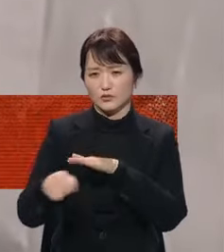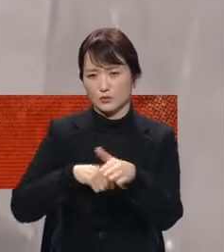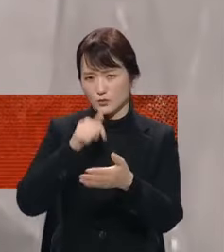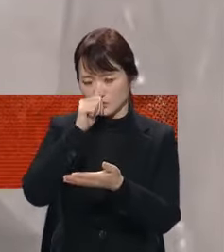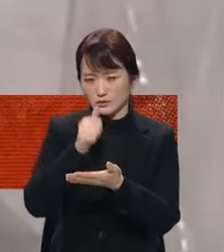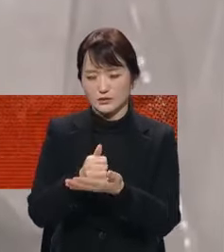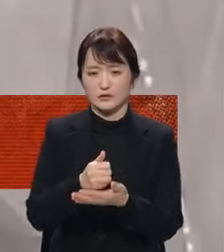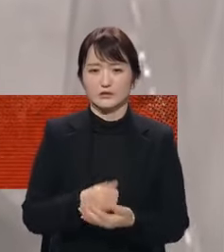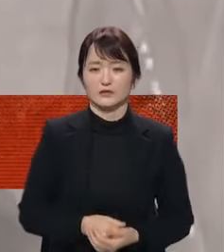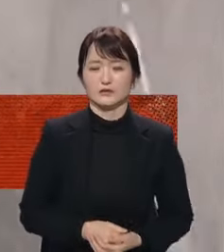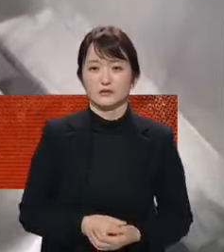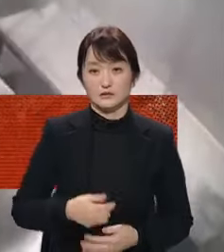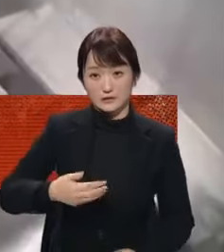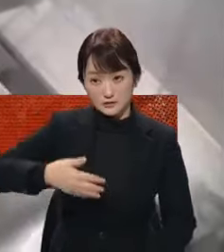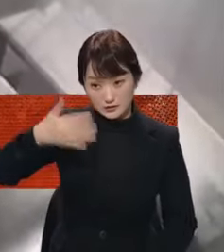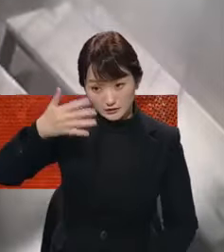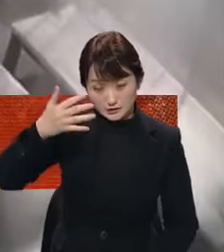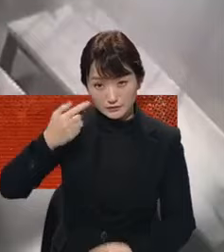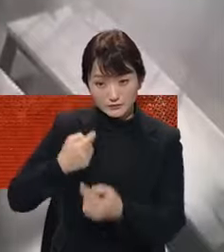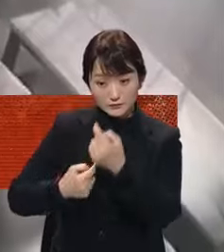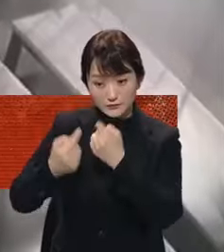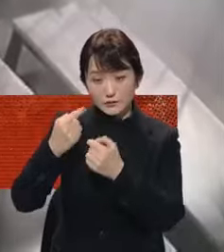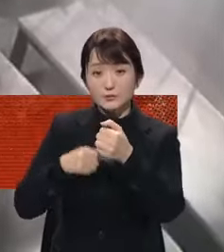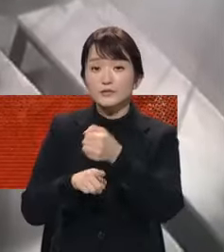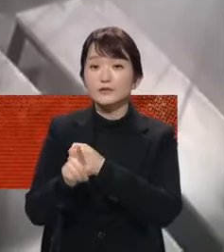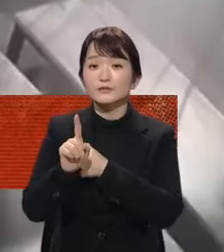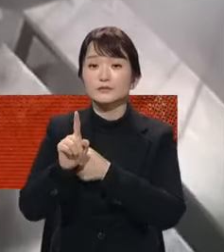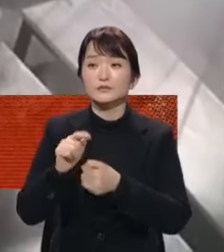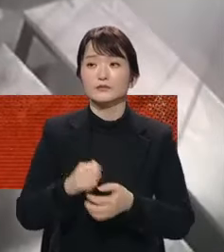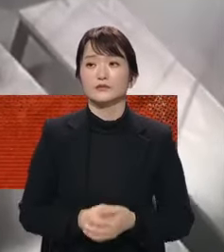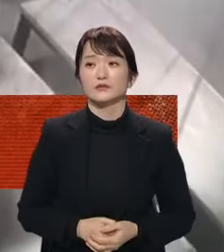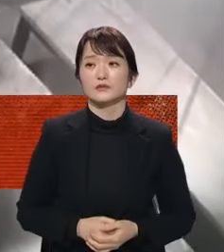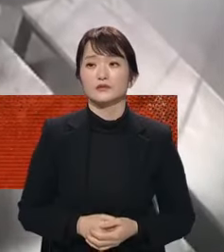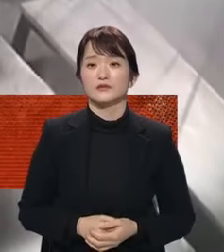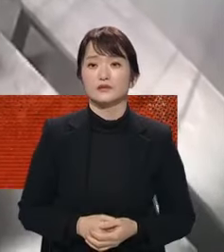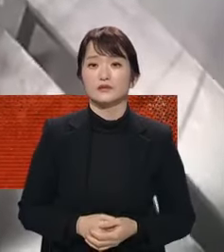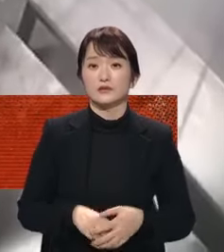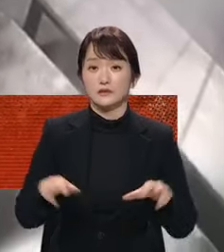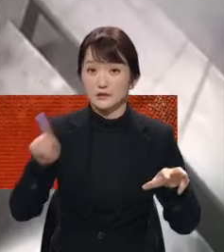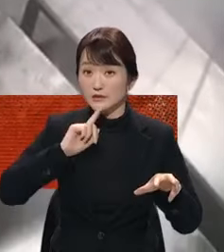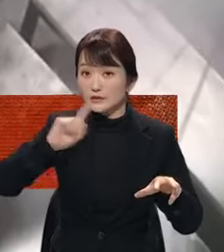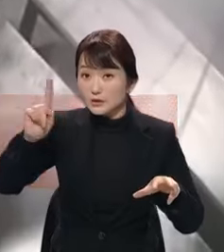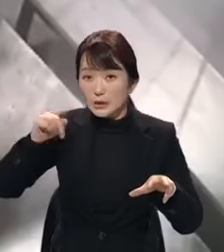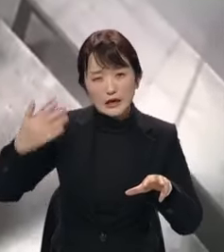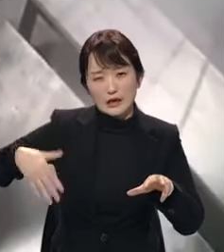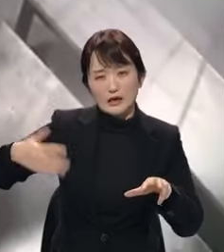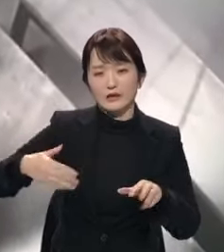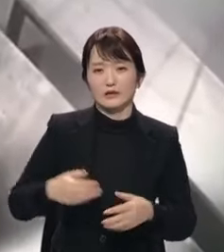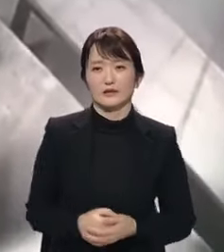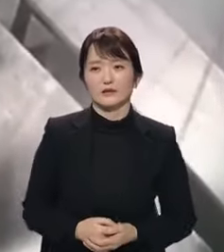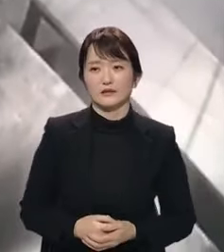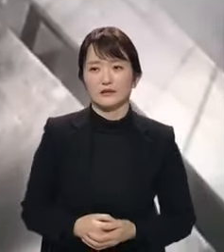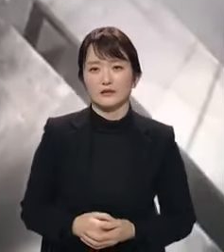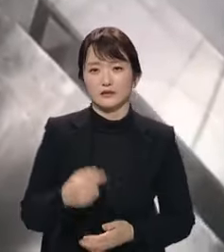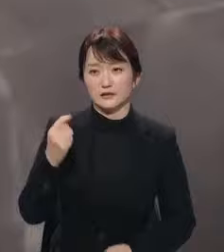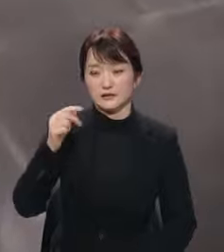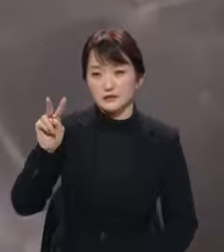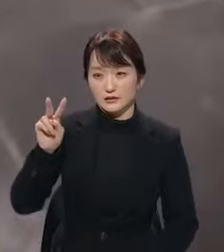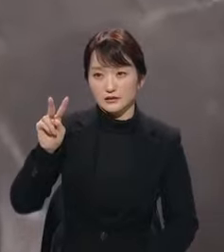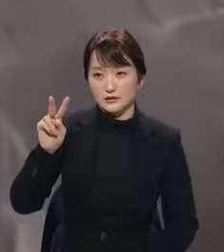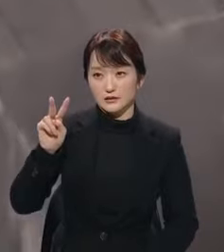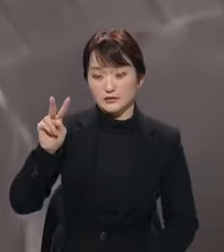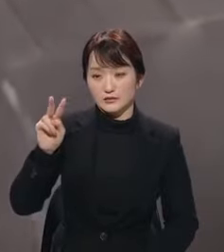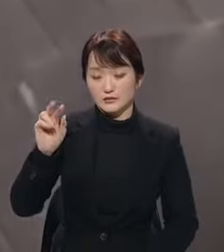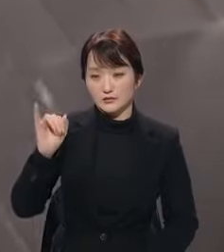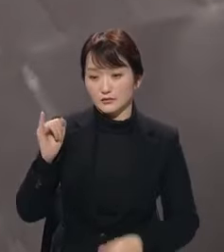근데 이 영상을 저희 제보해 주신 이유가 있습니다. 아직 신고 안 하셨답니다. 근데 이 사건 반장에 이렇게 본인이